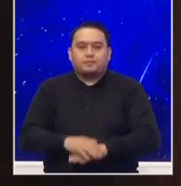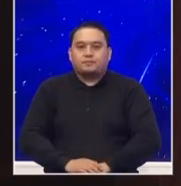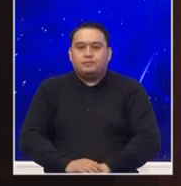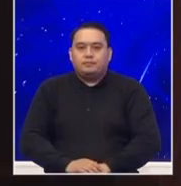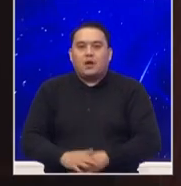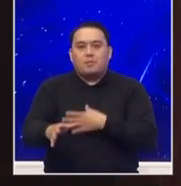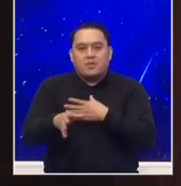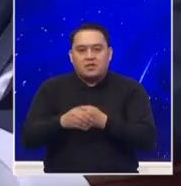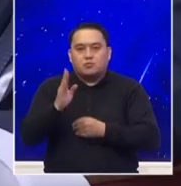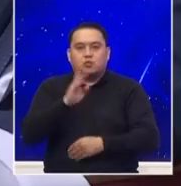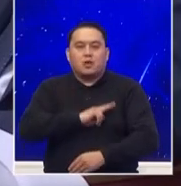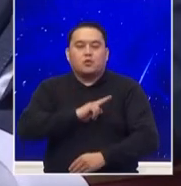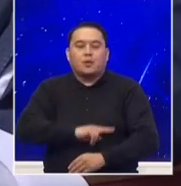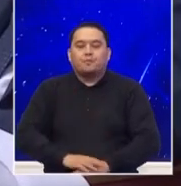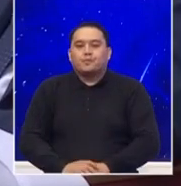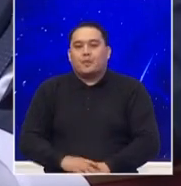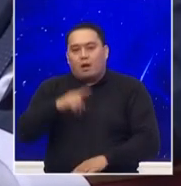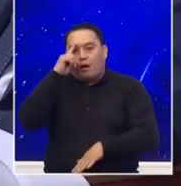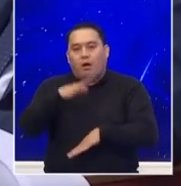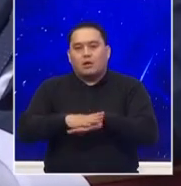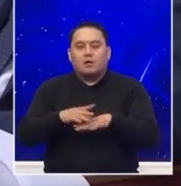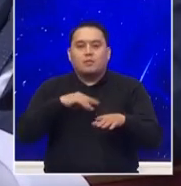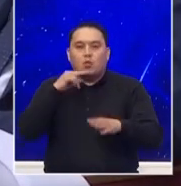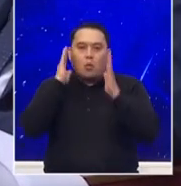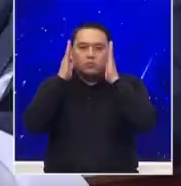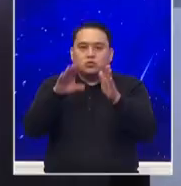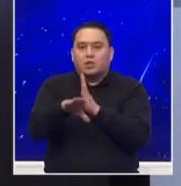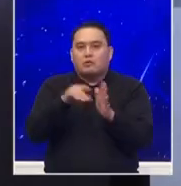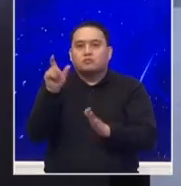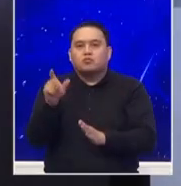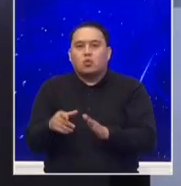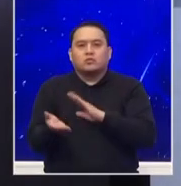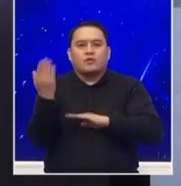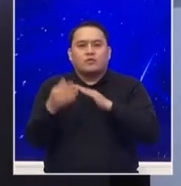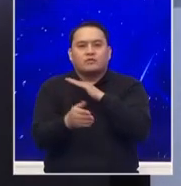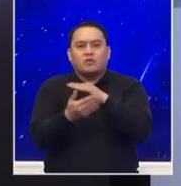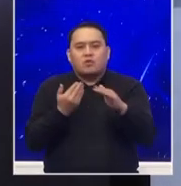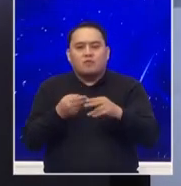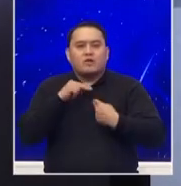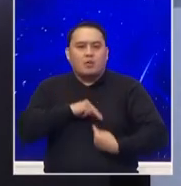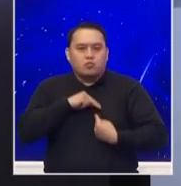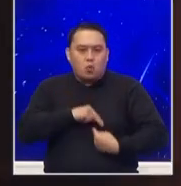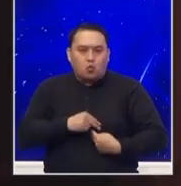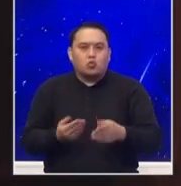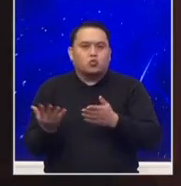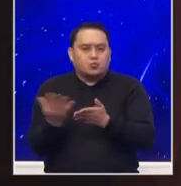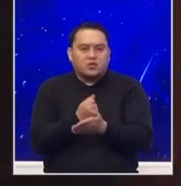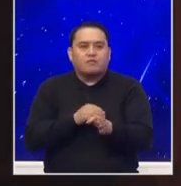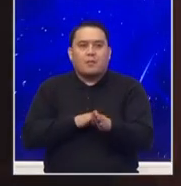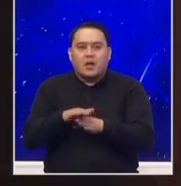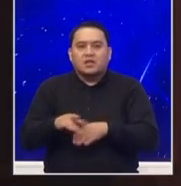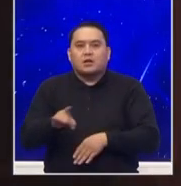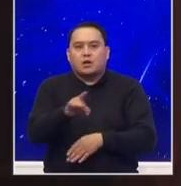реализовывать, вместе будем работать. Уделил Аким области и особое внимание депутатам предыдущего созыва. За плодотворную работу и успешную